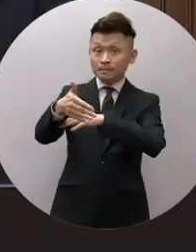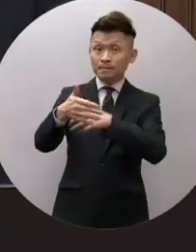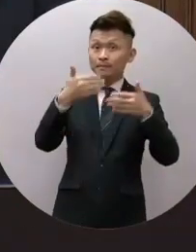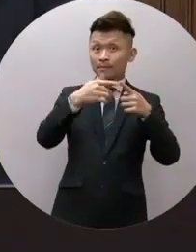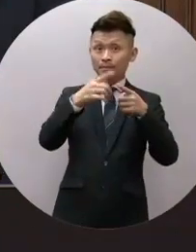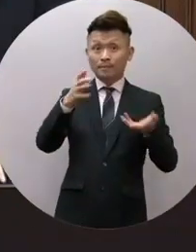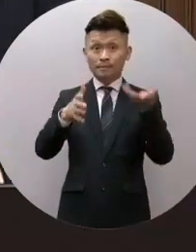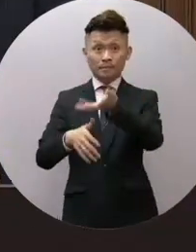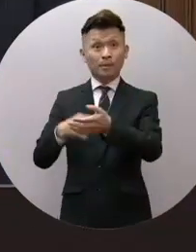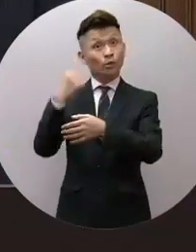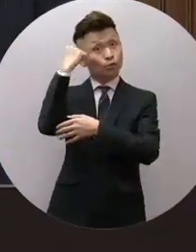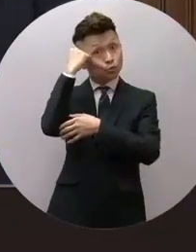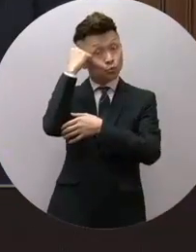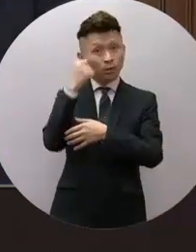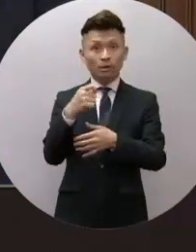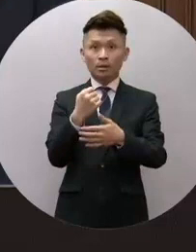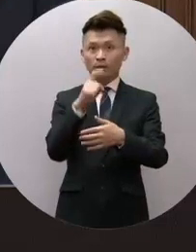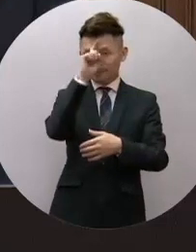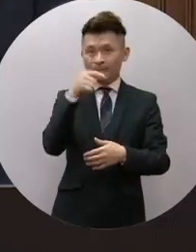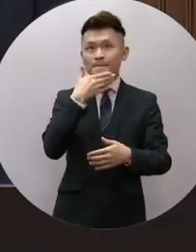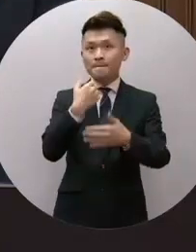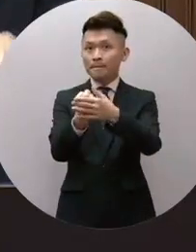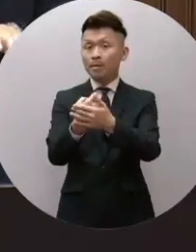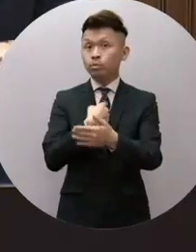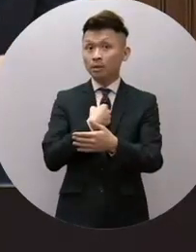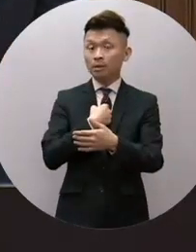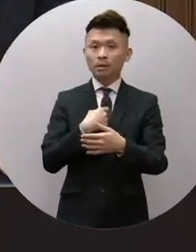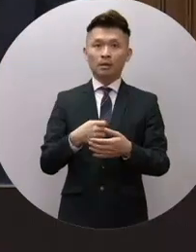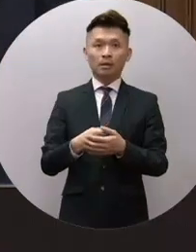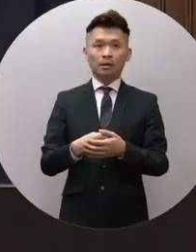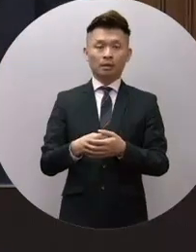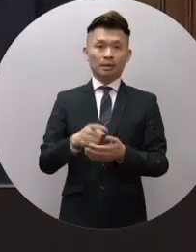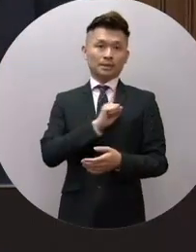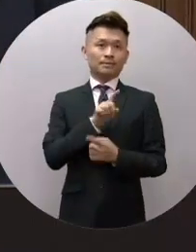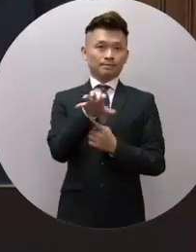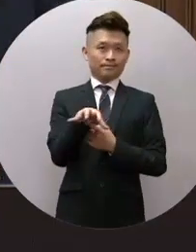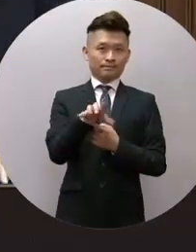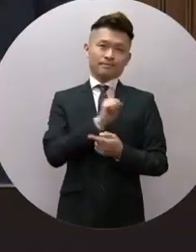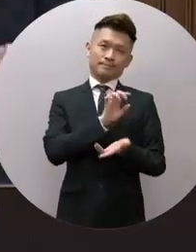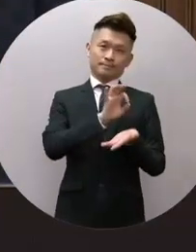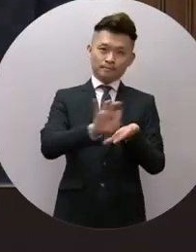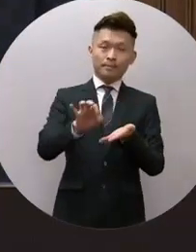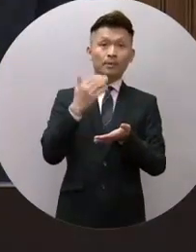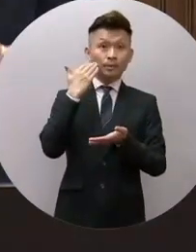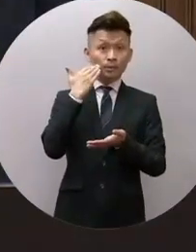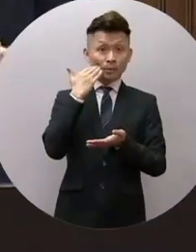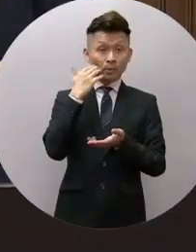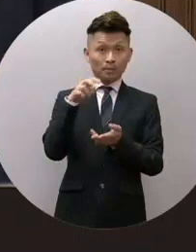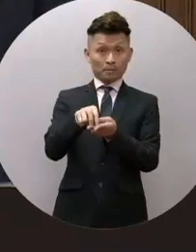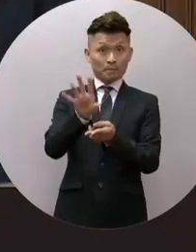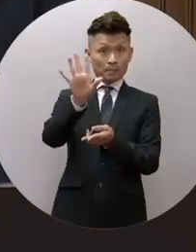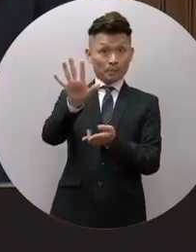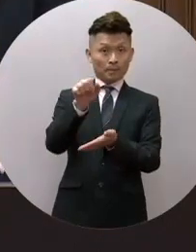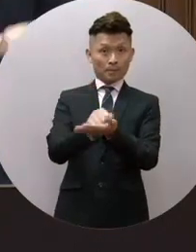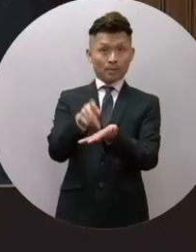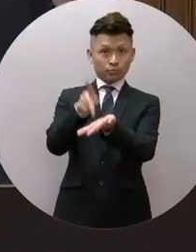头就有一个。79年3月16号以前呢，只要在不管你是自耕或者是自用的，只要有涉及的，你都可以